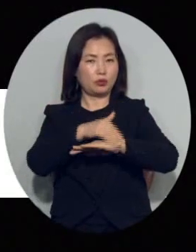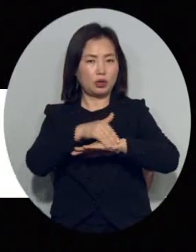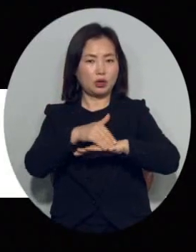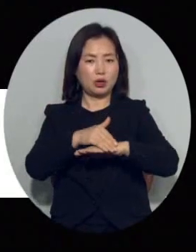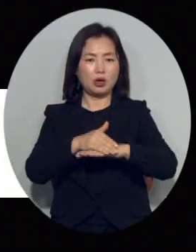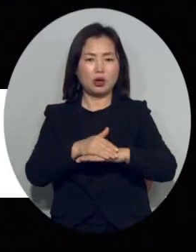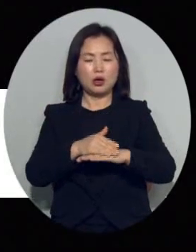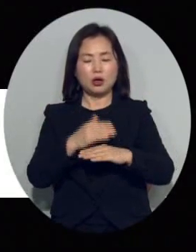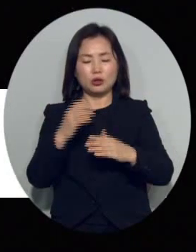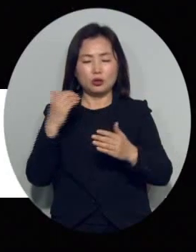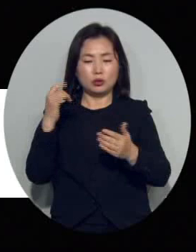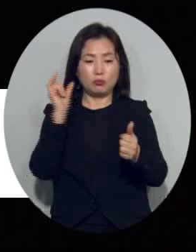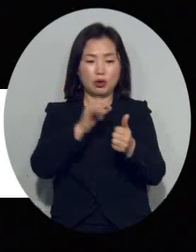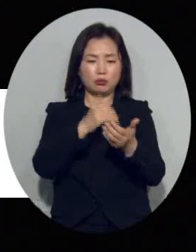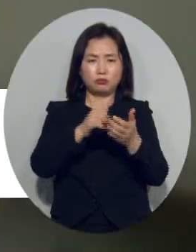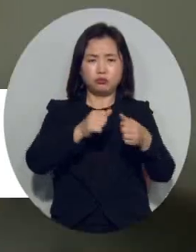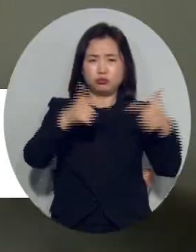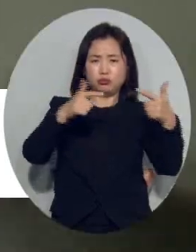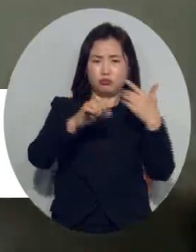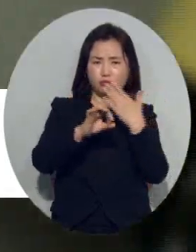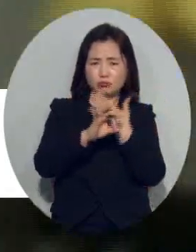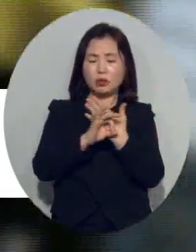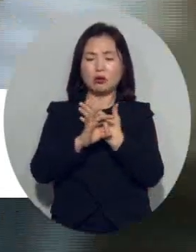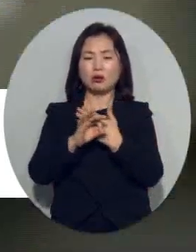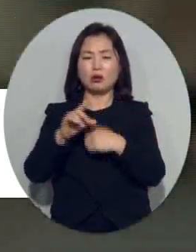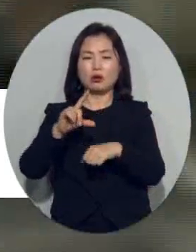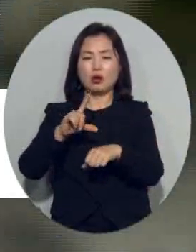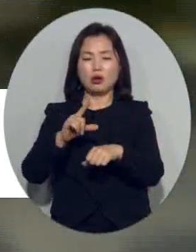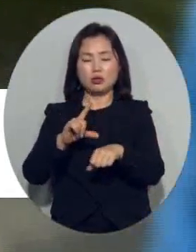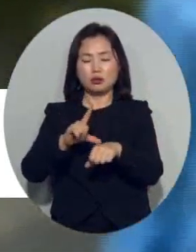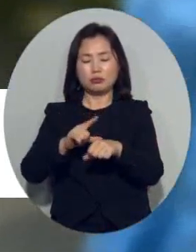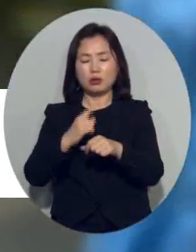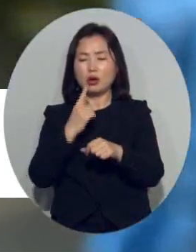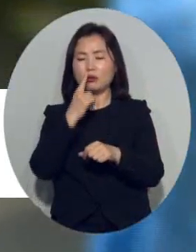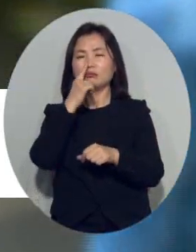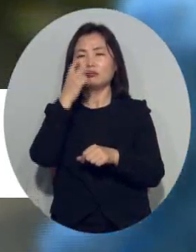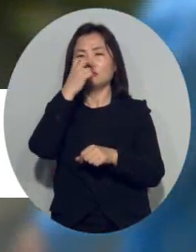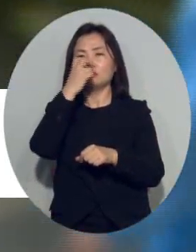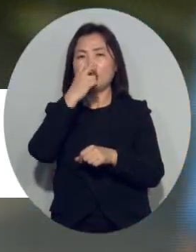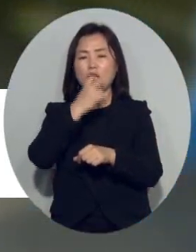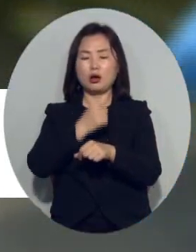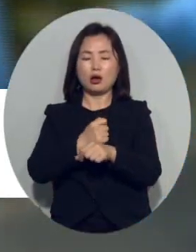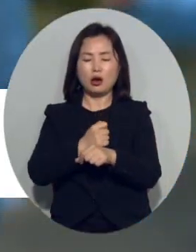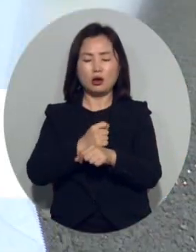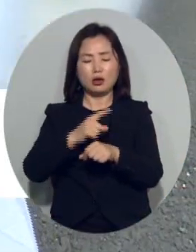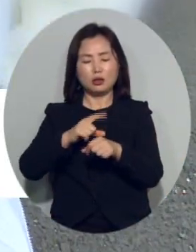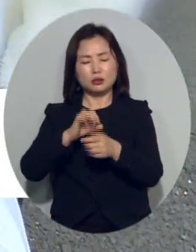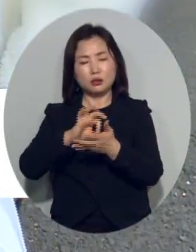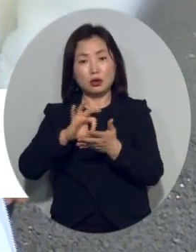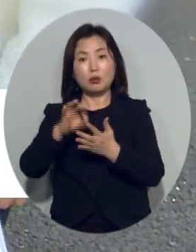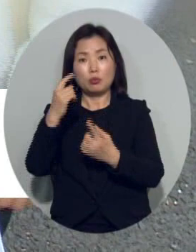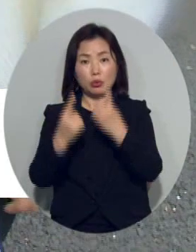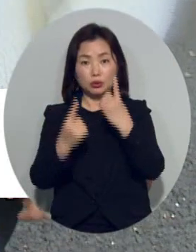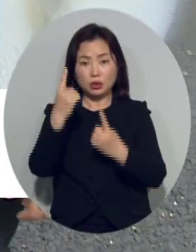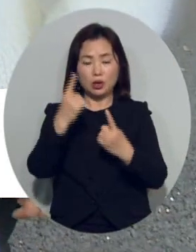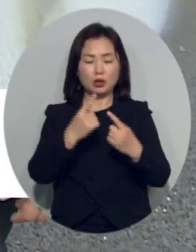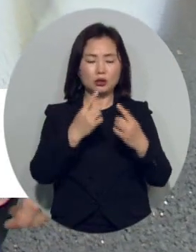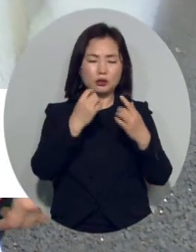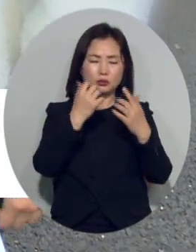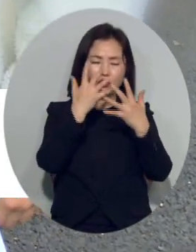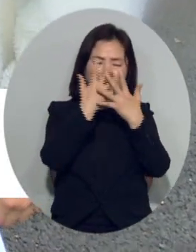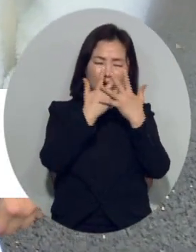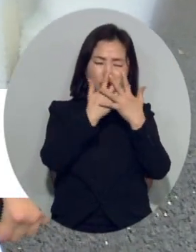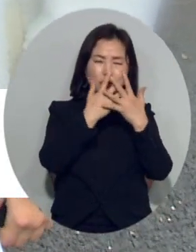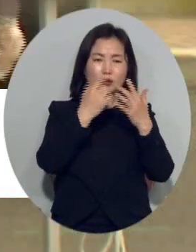감당하기 힘든 수준으로 확진자가 급증하면 시간이 걸리는 유전자 증폭 방식인 PCR 검사를 쓰기보다는 정확도는